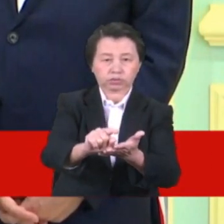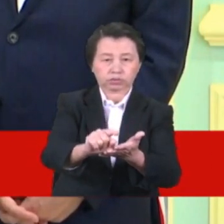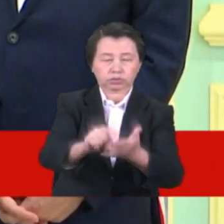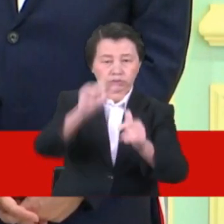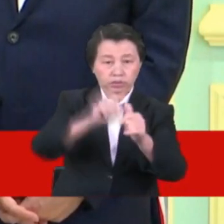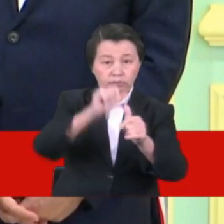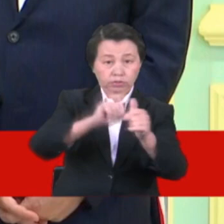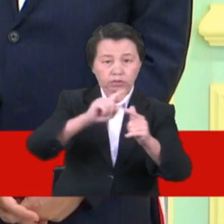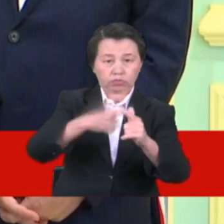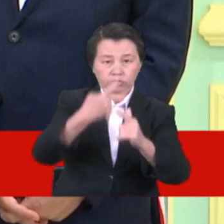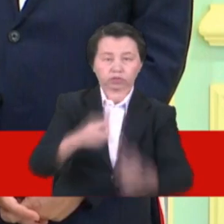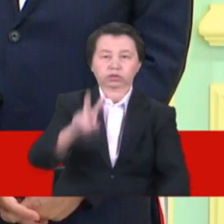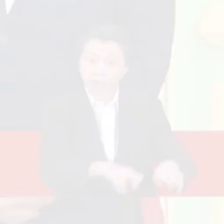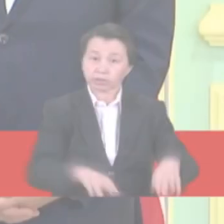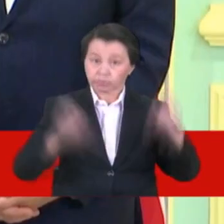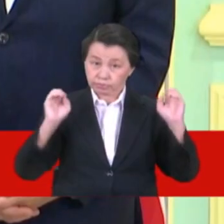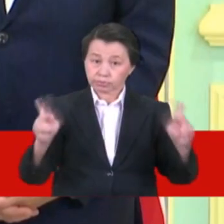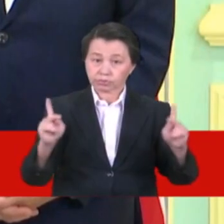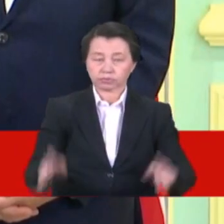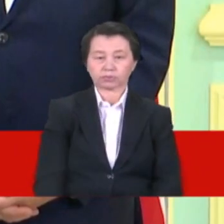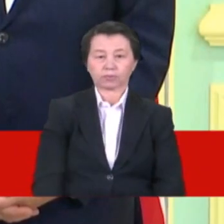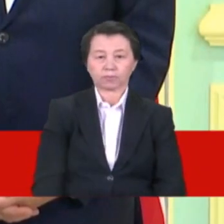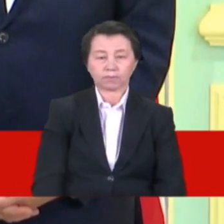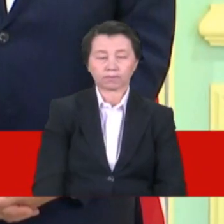tiap bulan 20%.